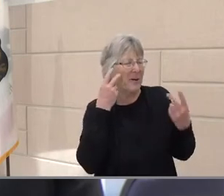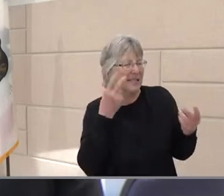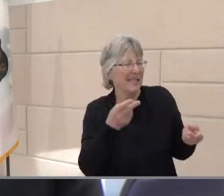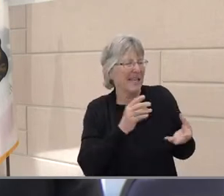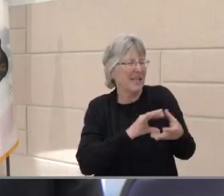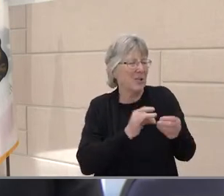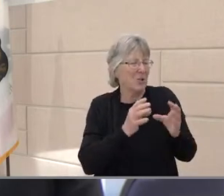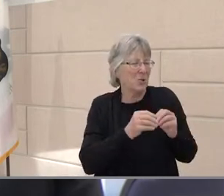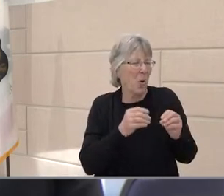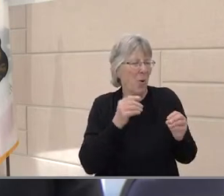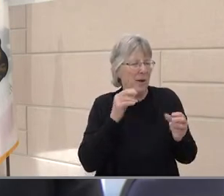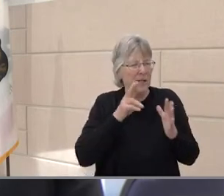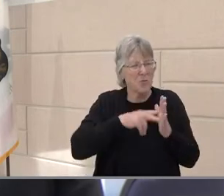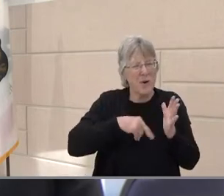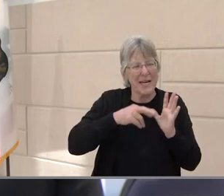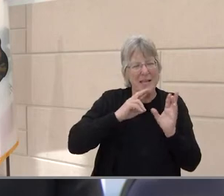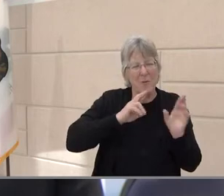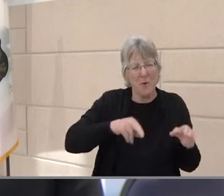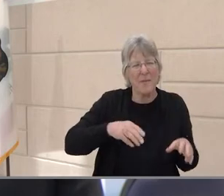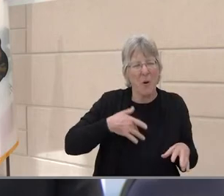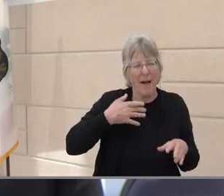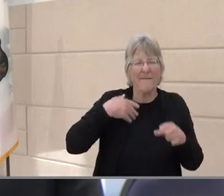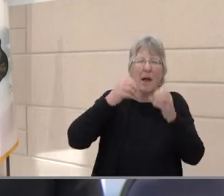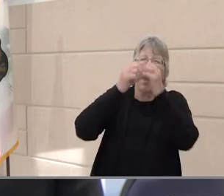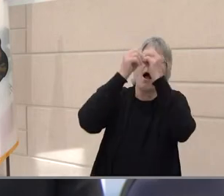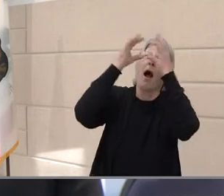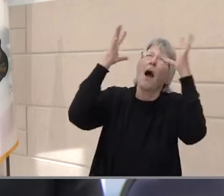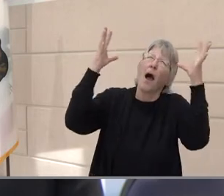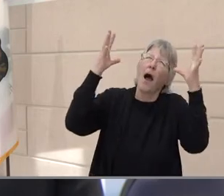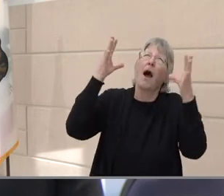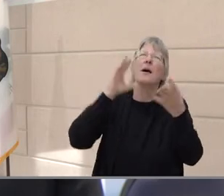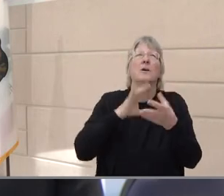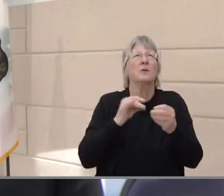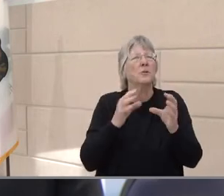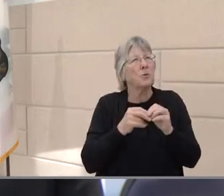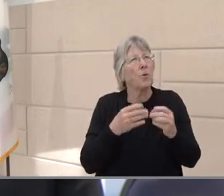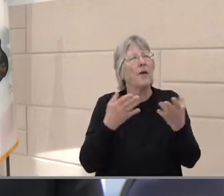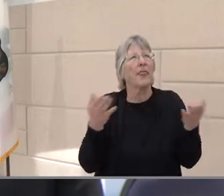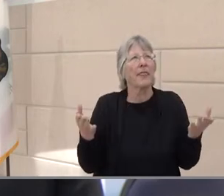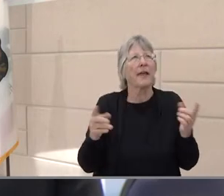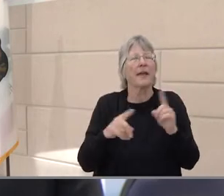គាត់ឃើញហើយនៅតាមរបាយការណ៍ហ្នឹងអំពីអ្វីដែ